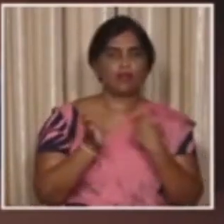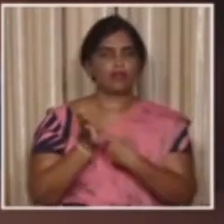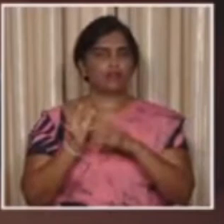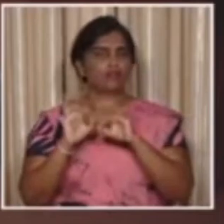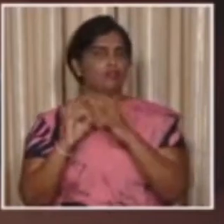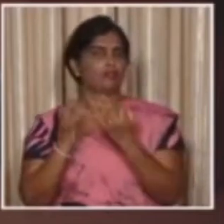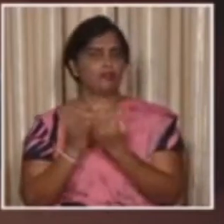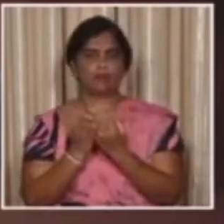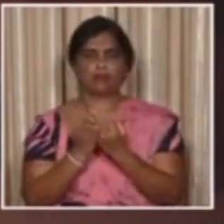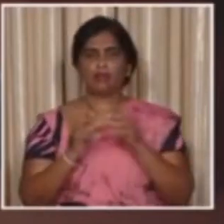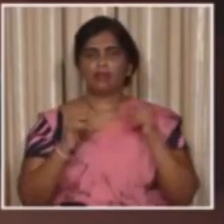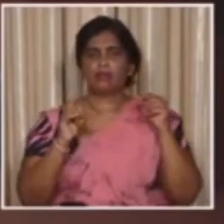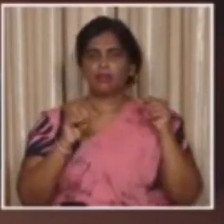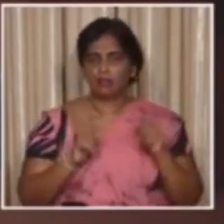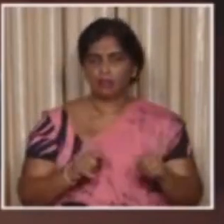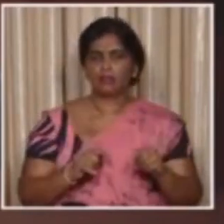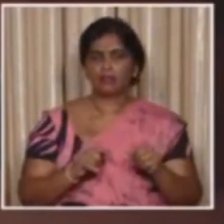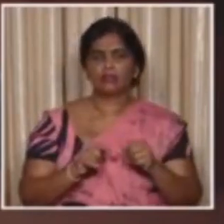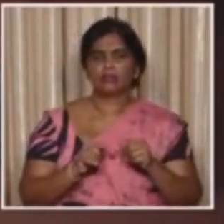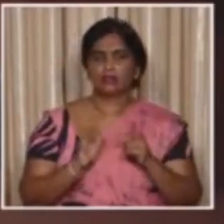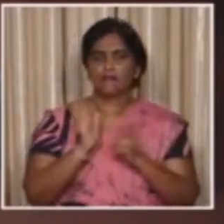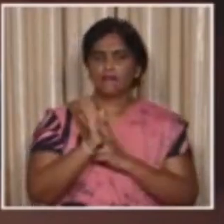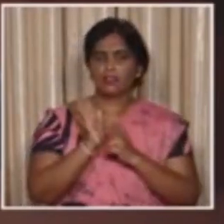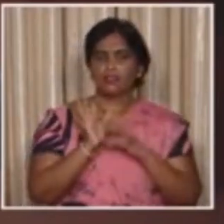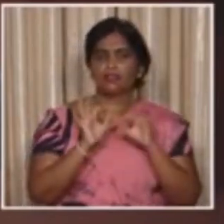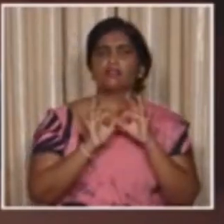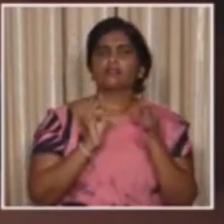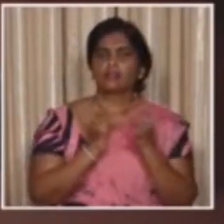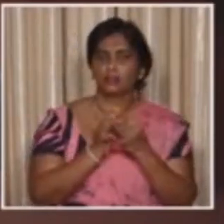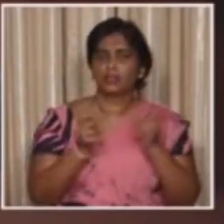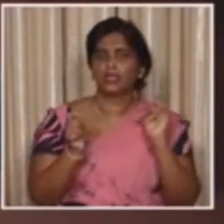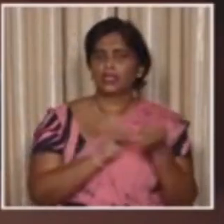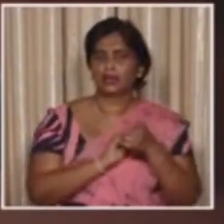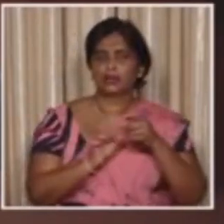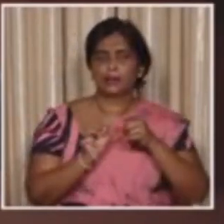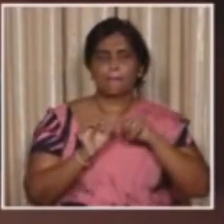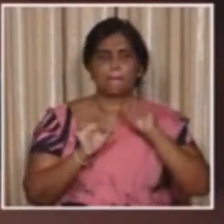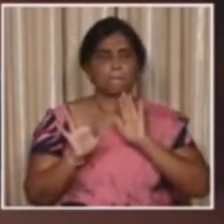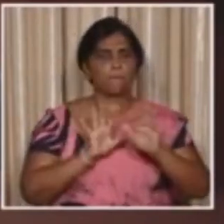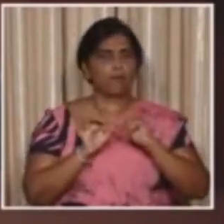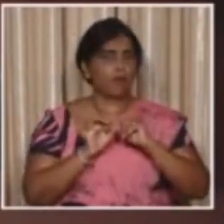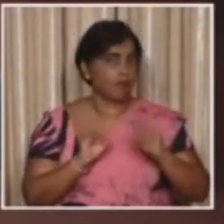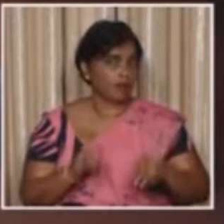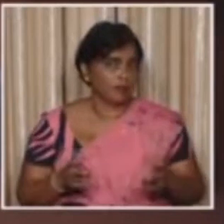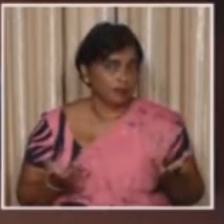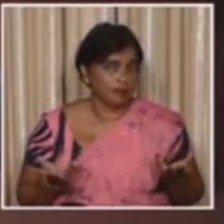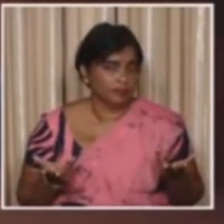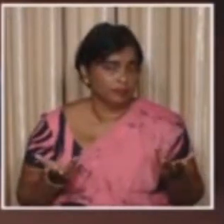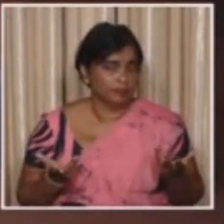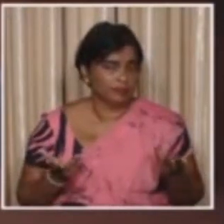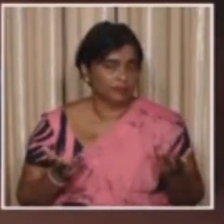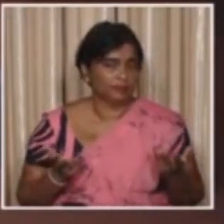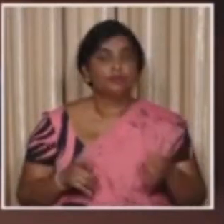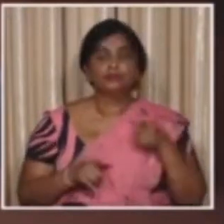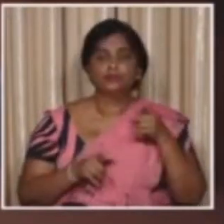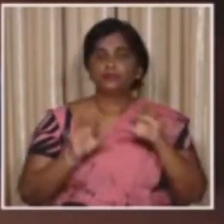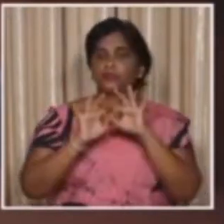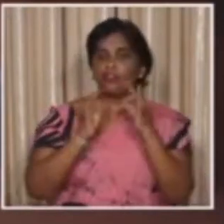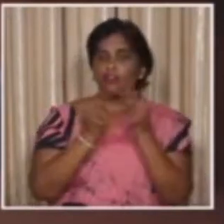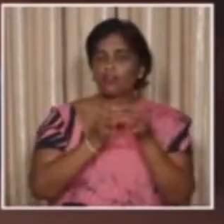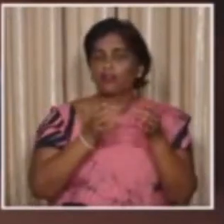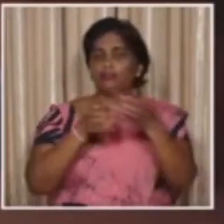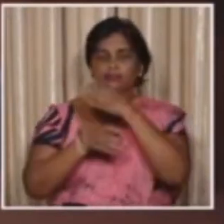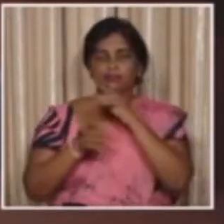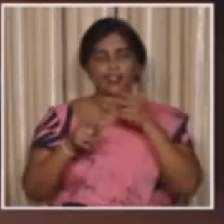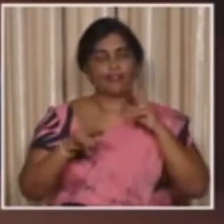පවුලයි දැන් නම් හිච්චි විජේදාස පවුල ඕක තමයි ක්‍රිකට් පාලක පන්නලේ ඒක නෙවෙයිද මේ පවුලකට එකට ඉන්න